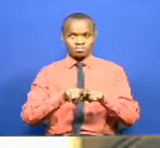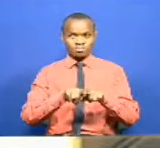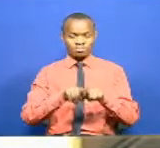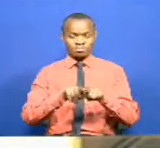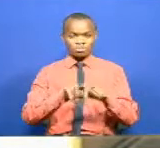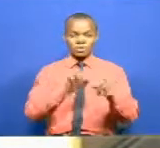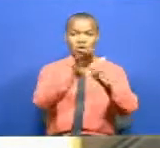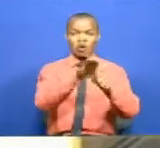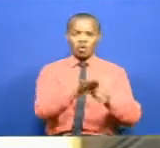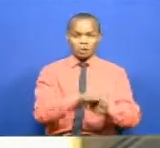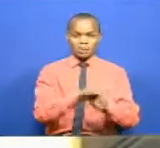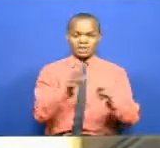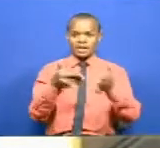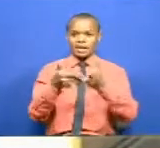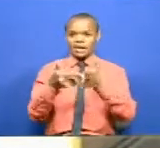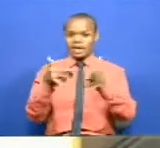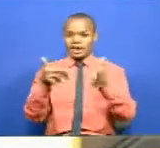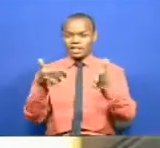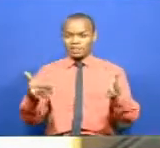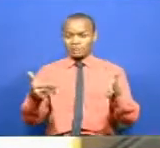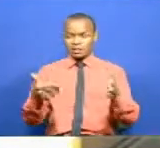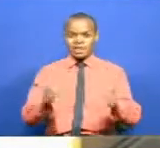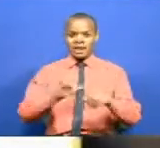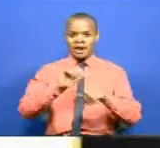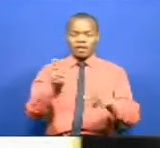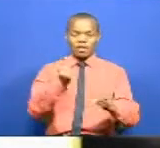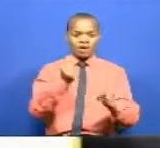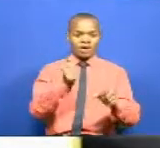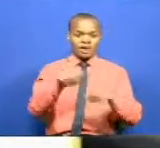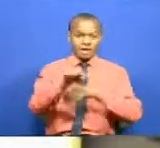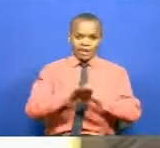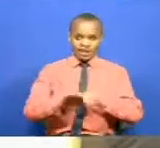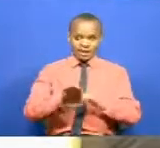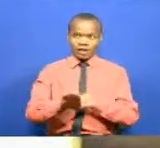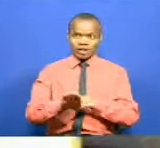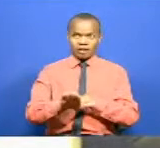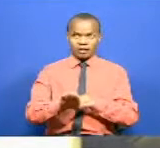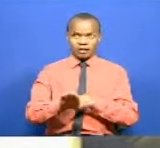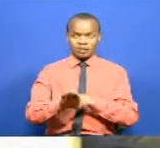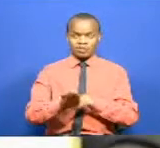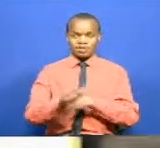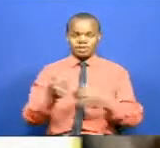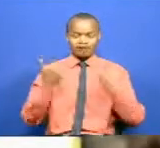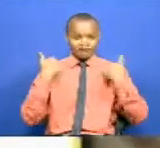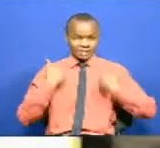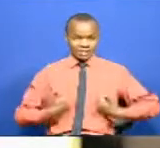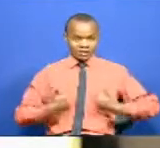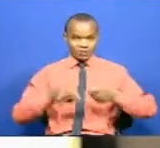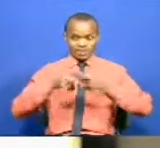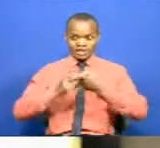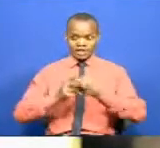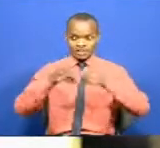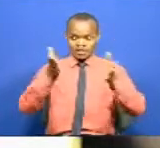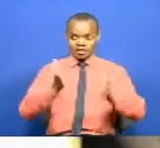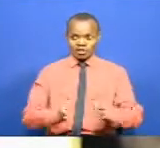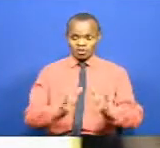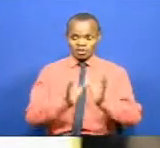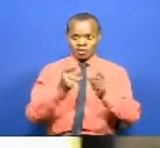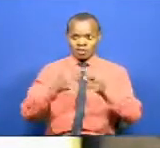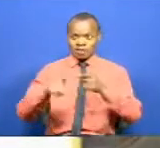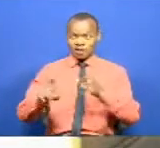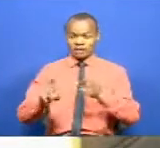discriminate against the not well-established workshops that can. I'm not an engineer, but to build this thing at a